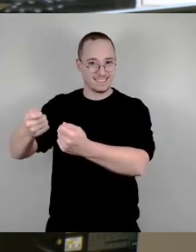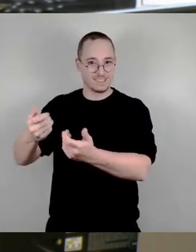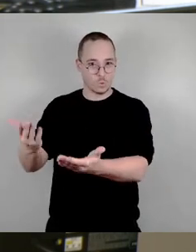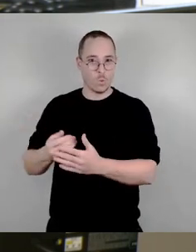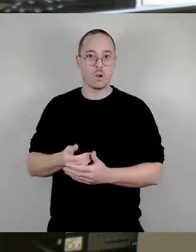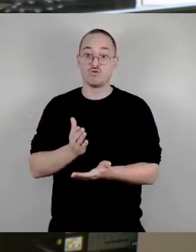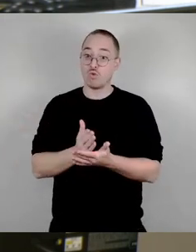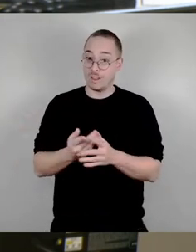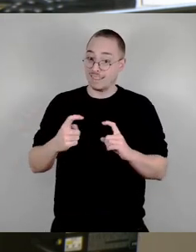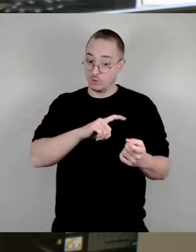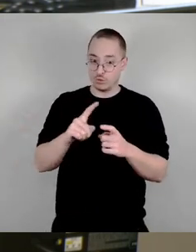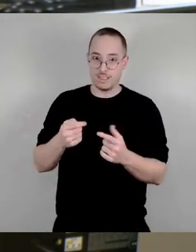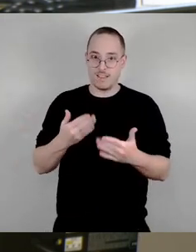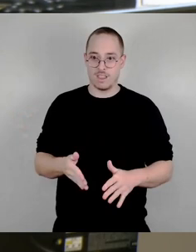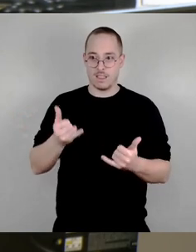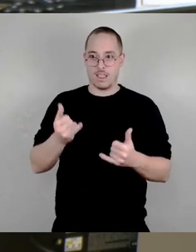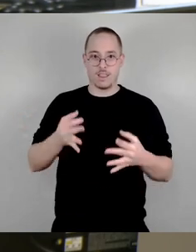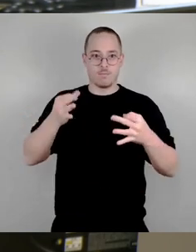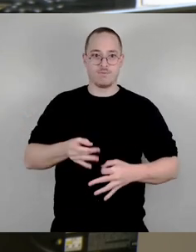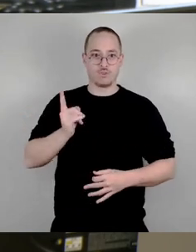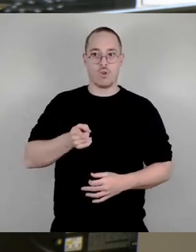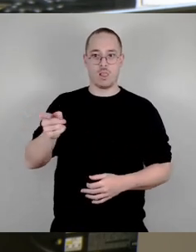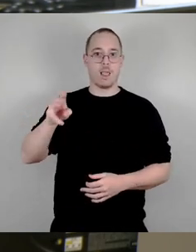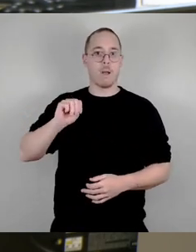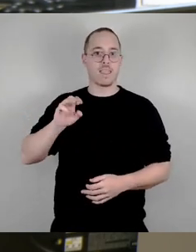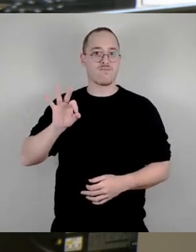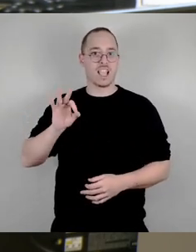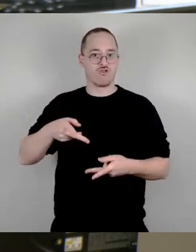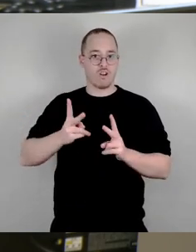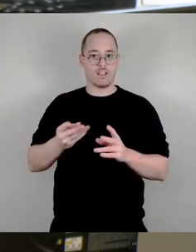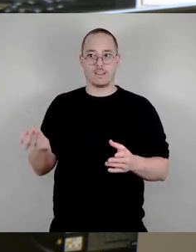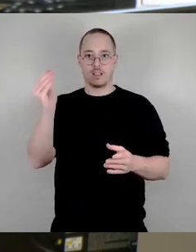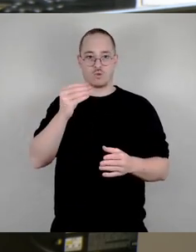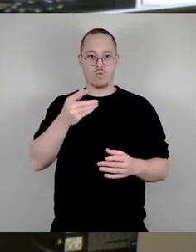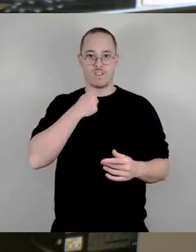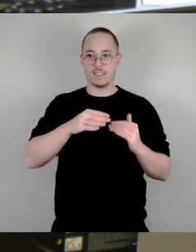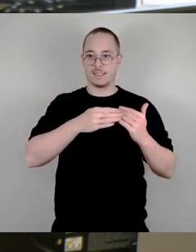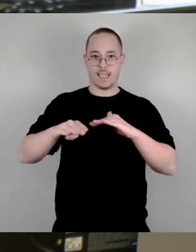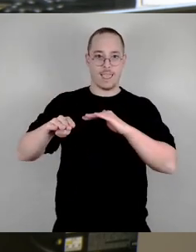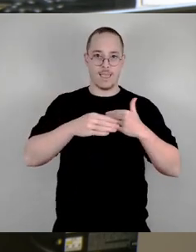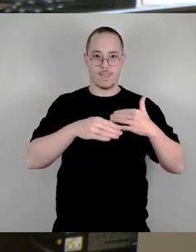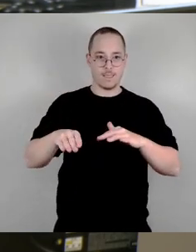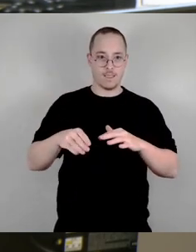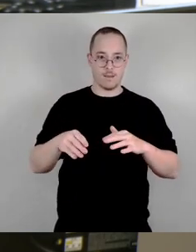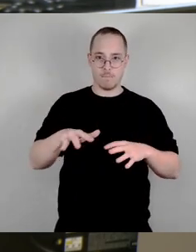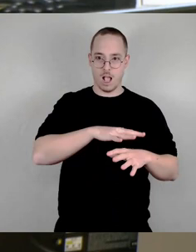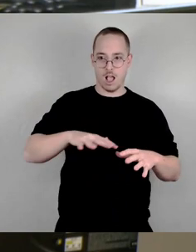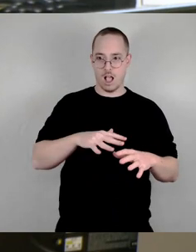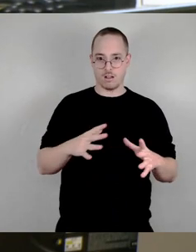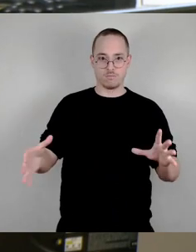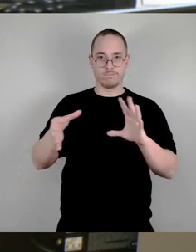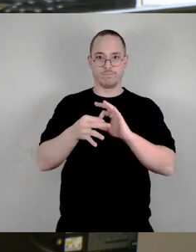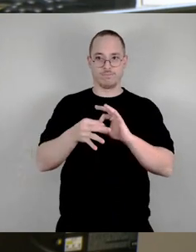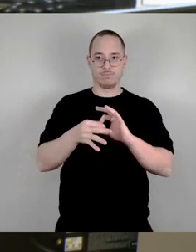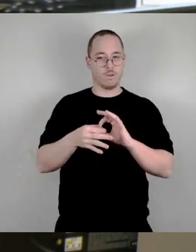und jetzt soll hier quasi, ohne dass das, da bin ich überzeugt davon, ohne dass das im Sportausschuss beantragt wurde von euch und ohne